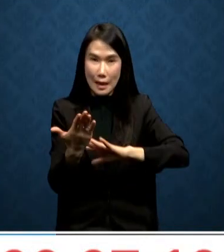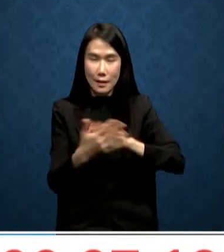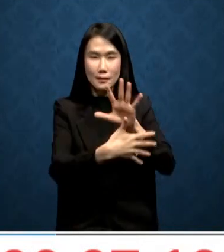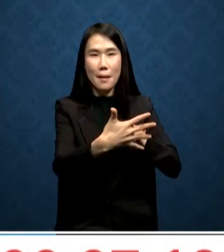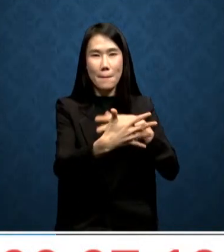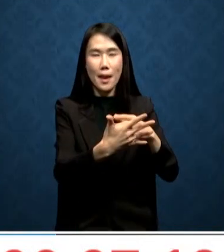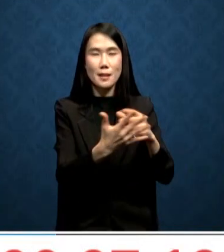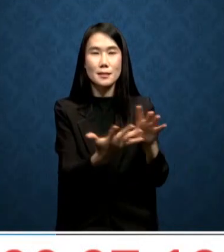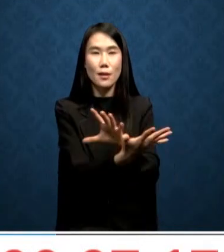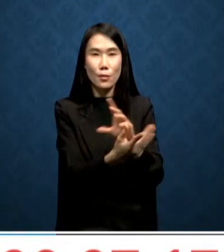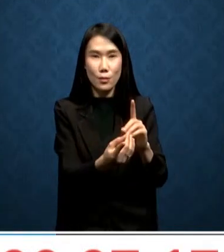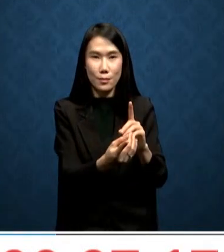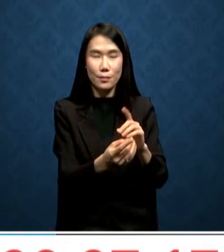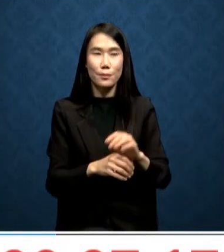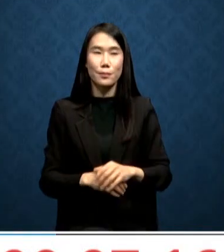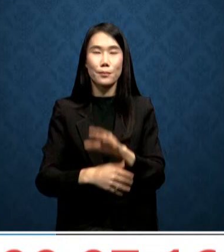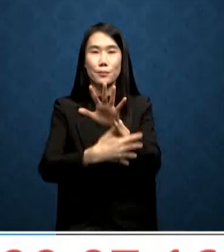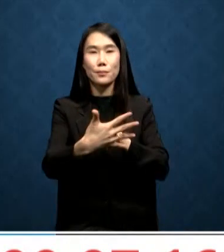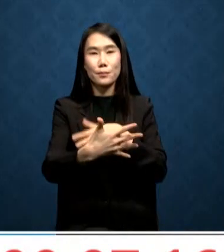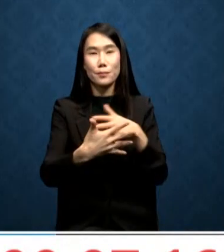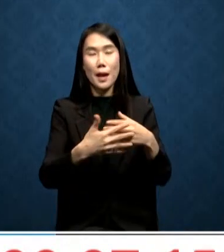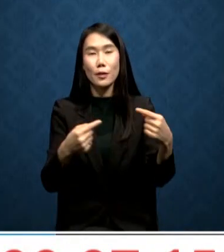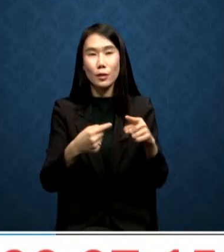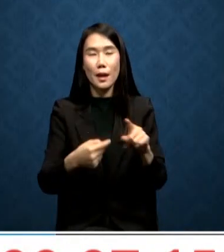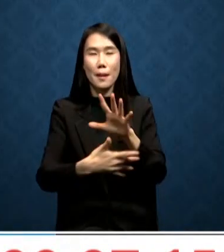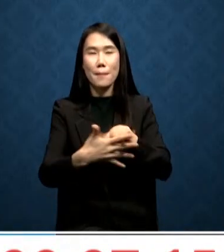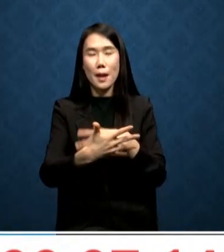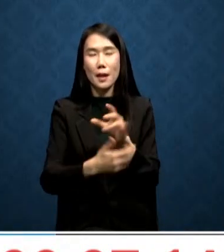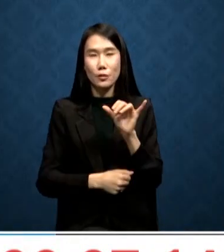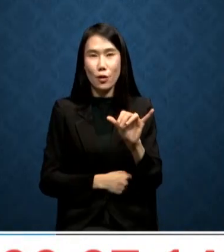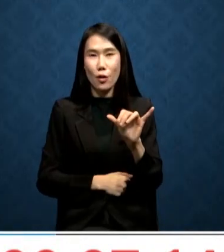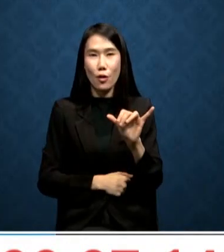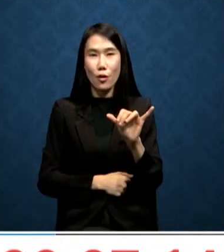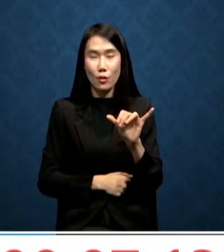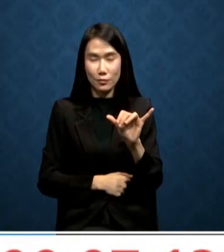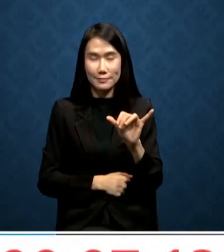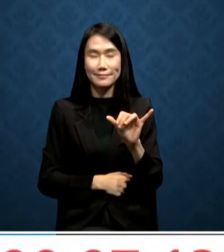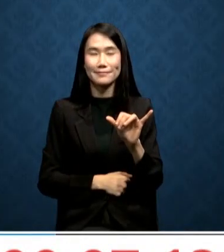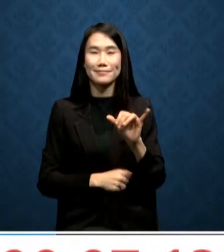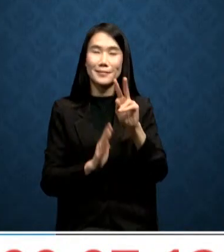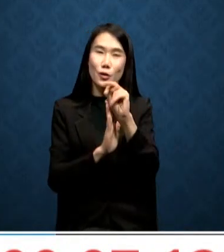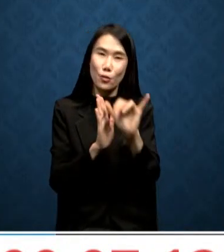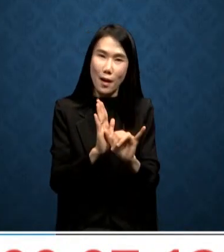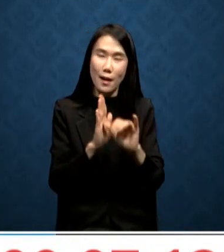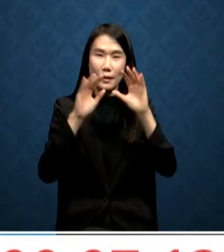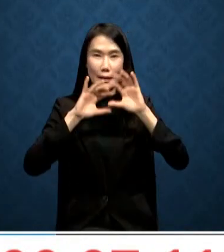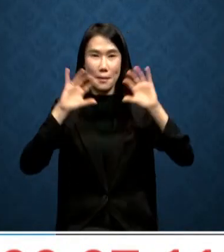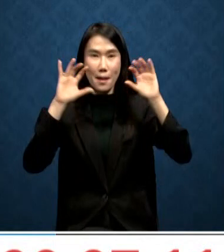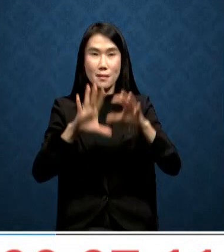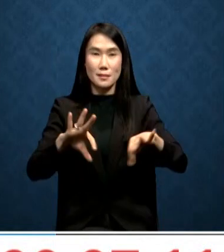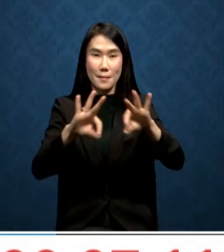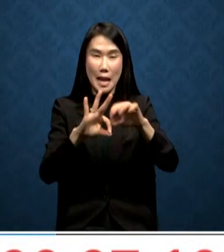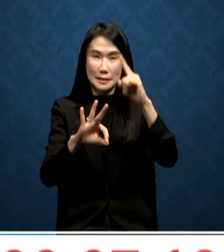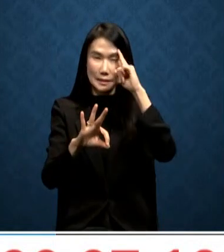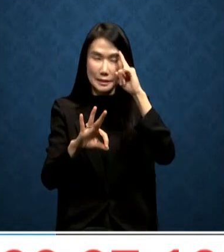แล้วก็แผนภายใต้ยุทธศาสตร์ชาติรวมตลอดถึงนโยบายของรัฐบาลเป็นหลักในการจัด